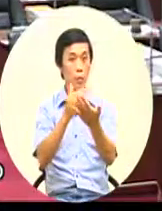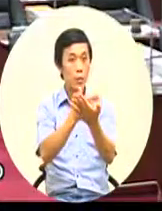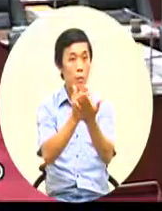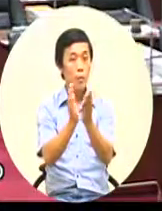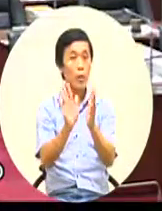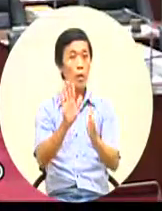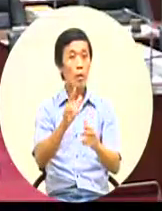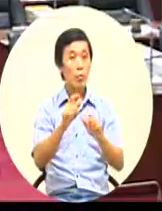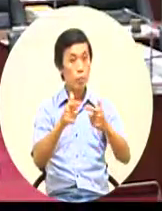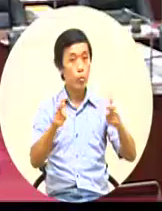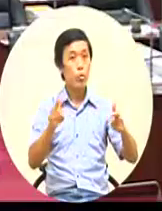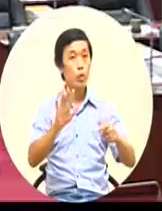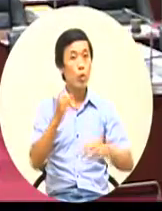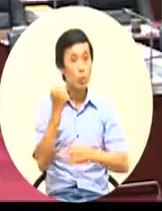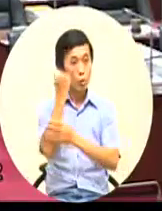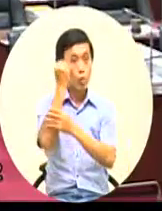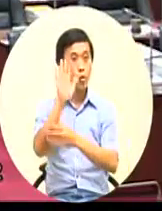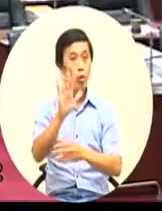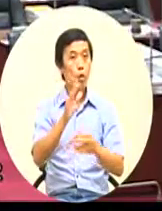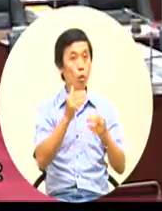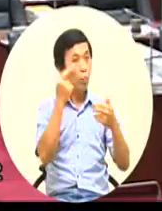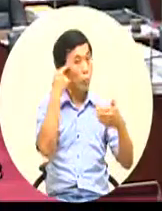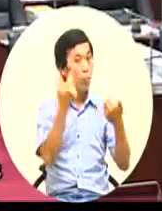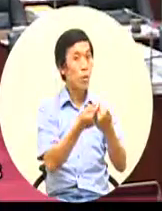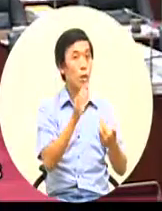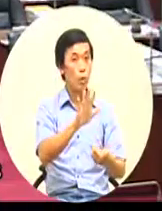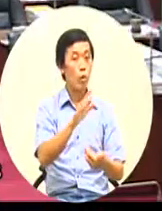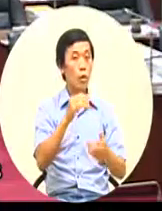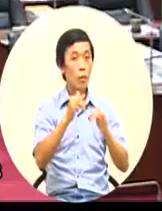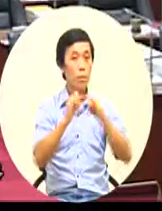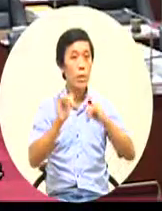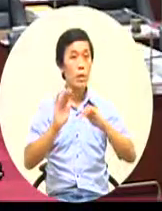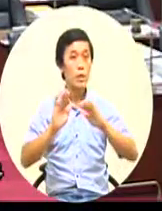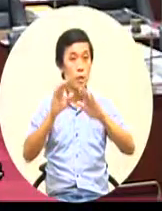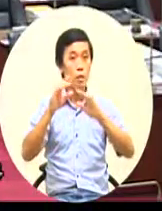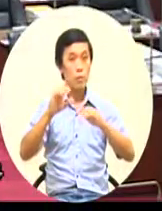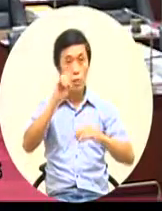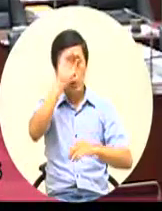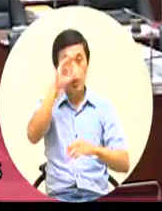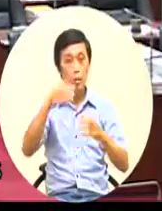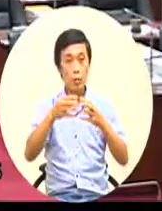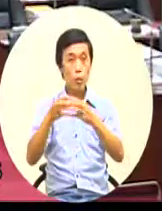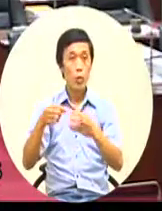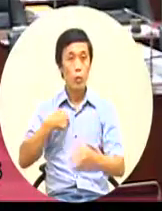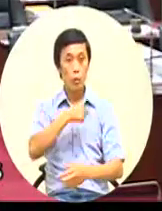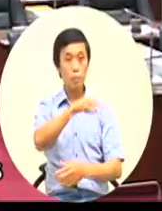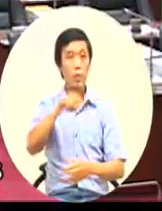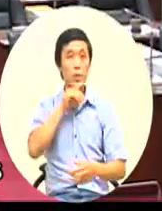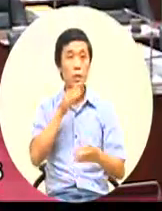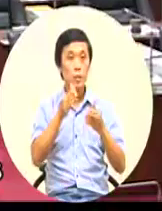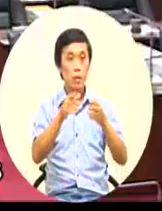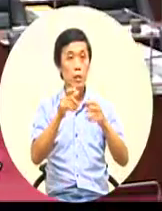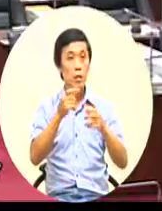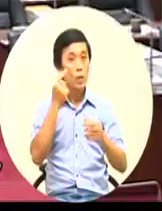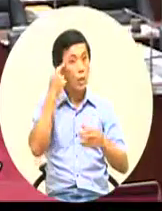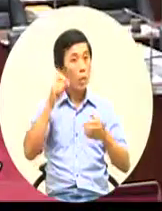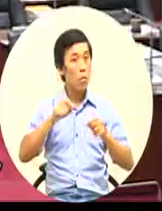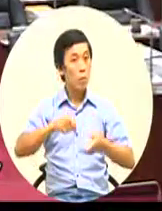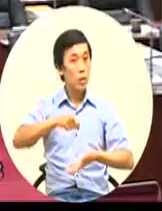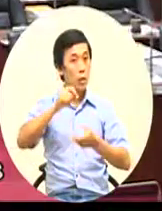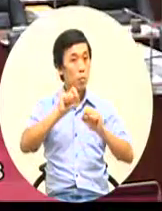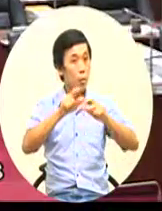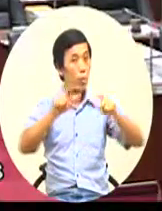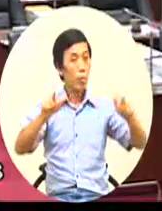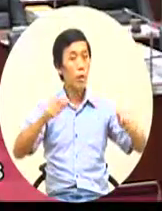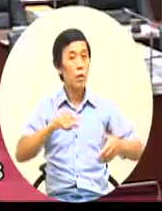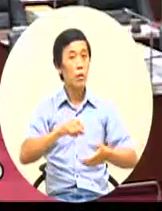声音，那我们民进党团其实是支持多元声音的表达，所以我们等一下也会有党团的代表递